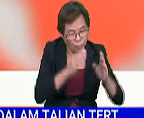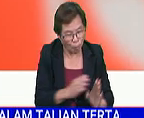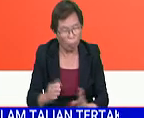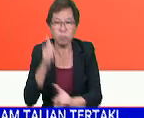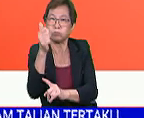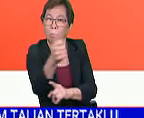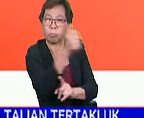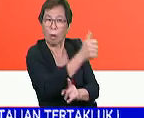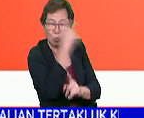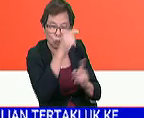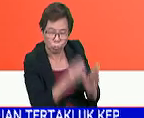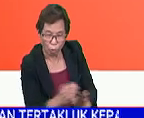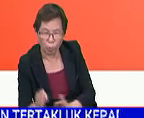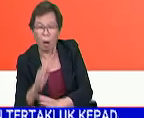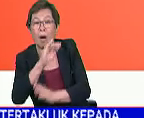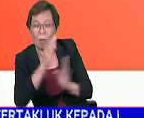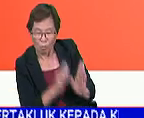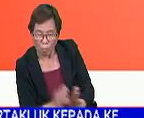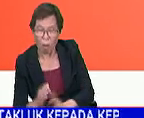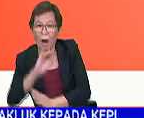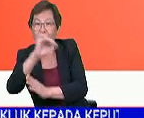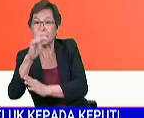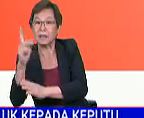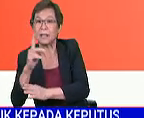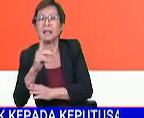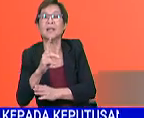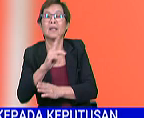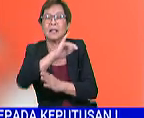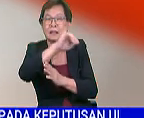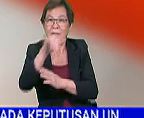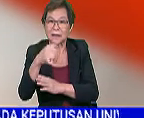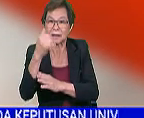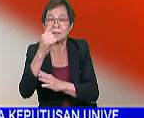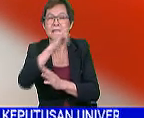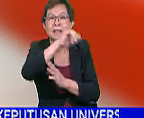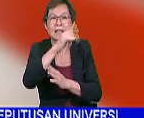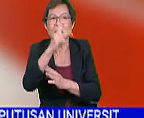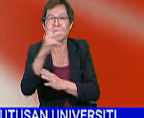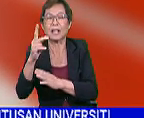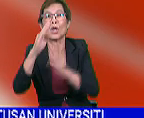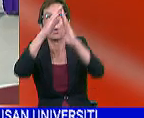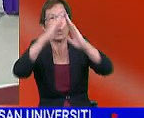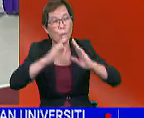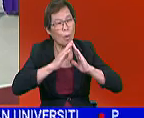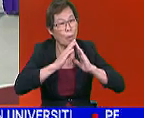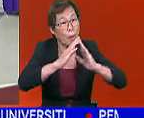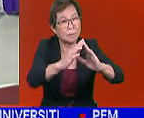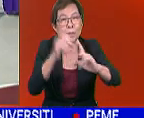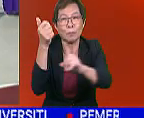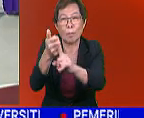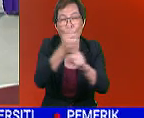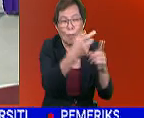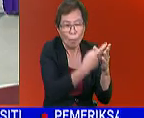tersendiri dalam mengatur jawatankuasa keselamatan dan kemajuan Kampung rumah panjang masing-masing tambahnya perpaduan